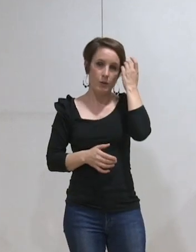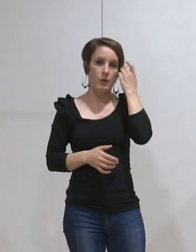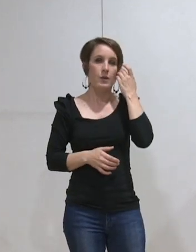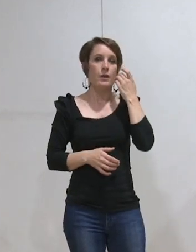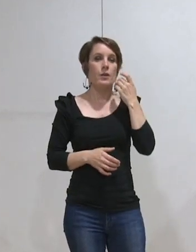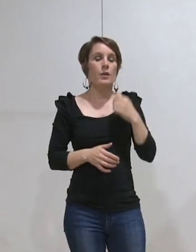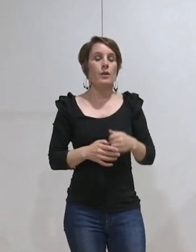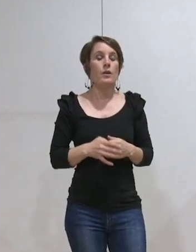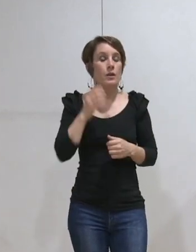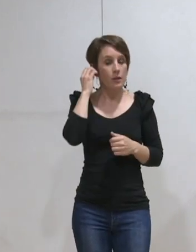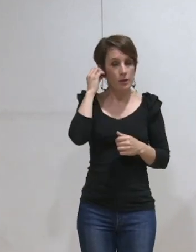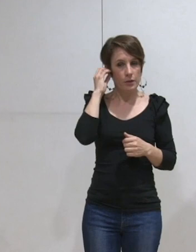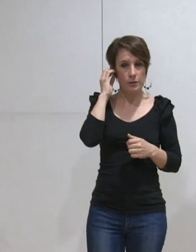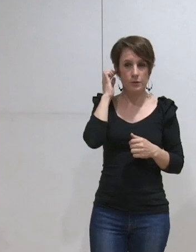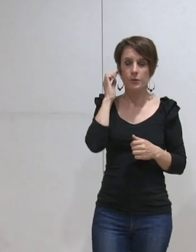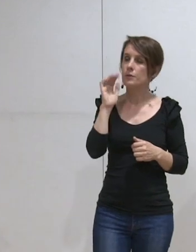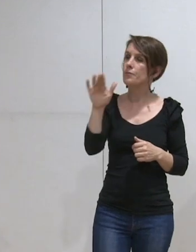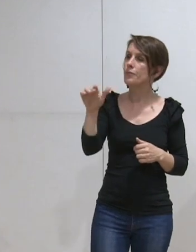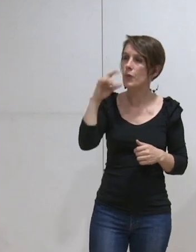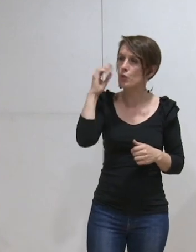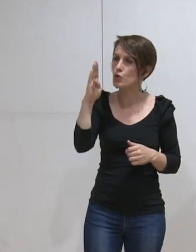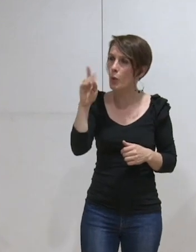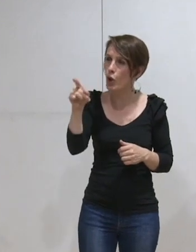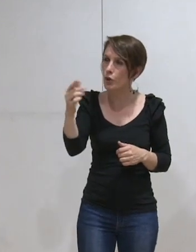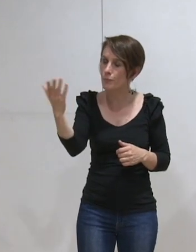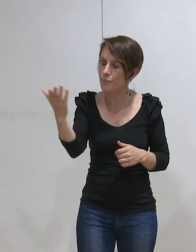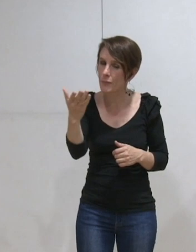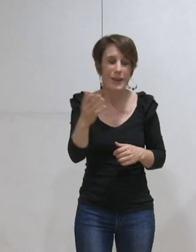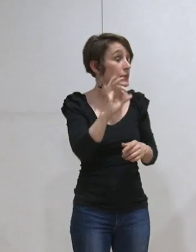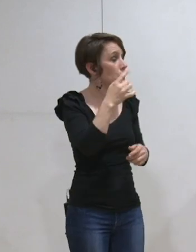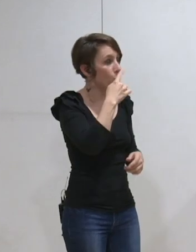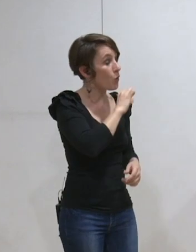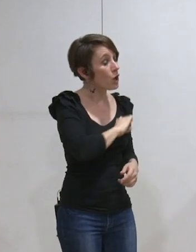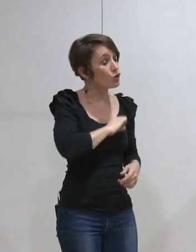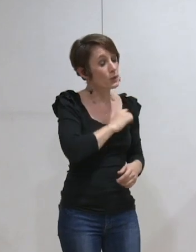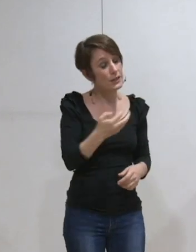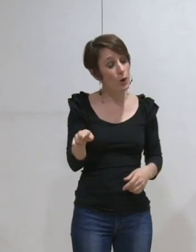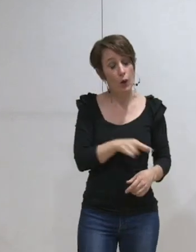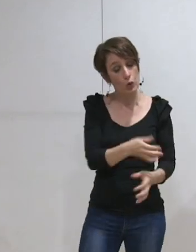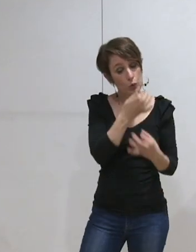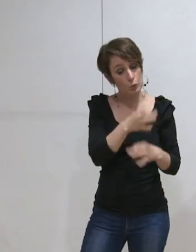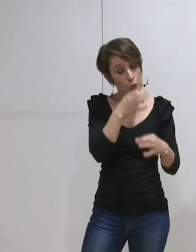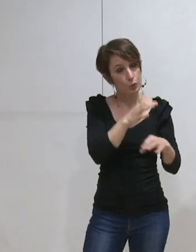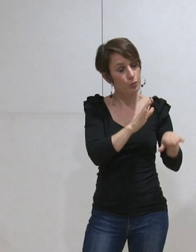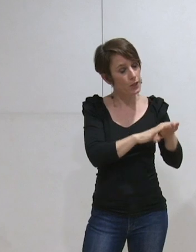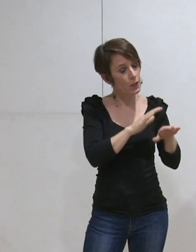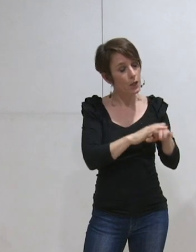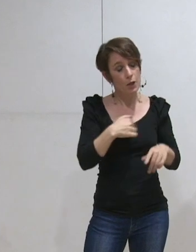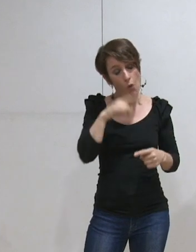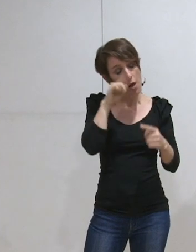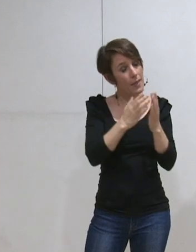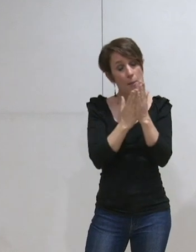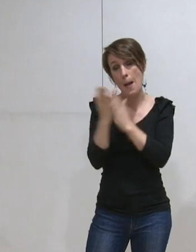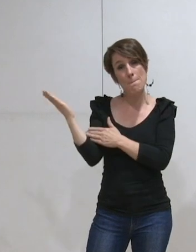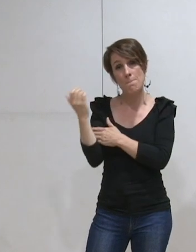point rappel au règlement monsieur BR oui monsieur le Maire je suis désolé de de revenir prendre la parole mais si je vais passer à un tout autre sujet